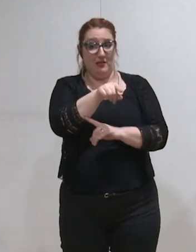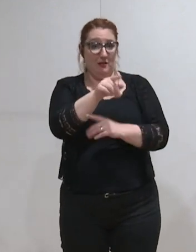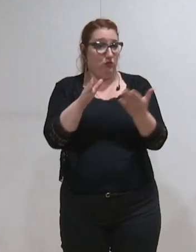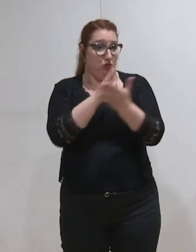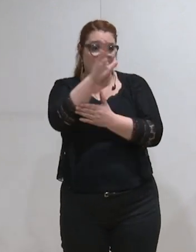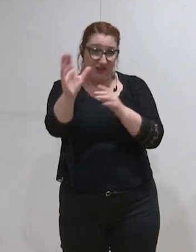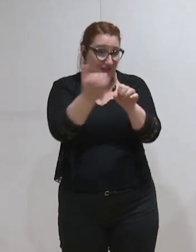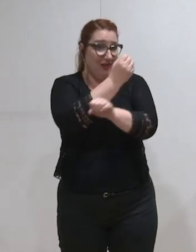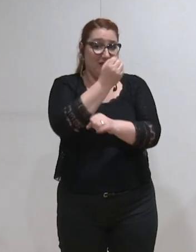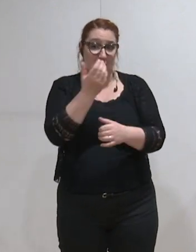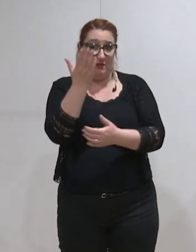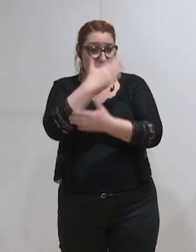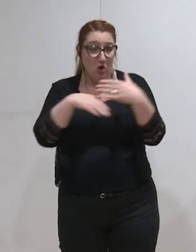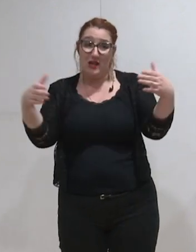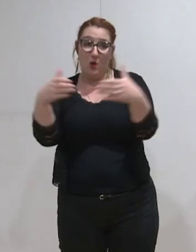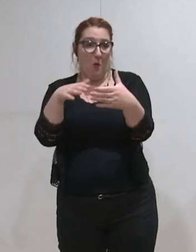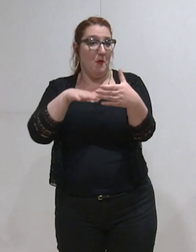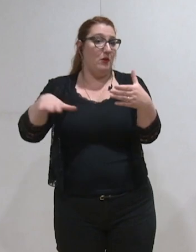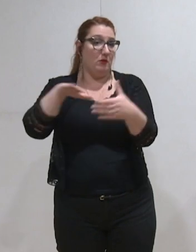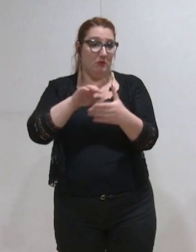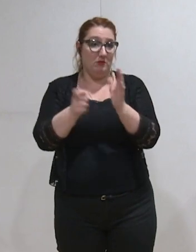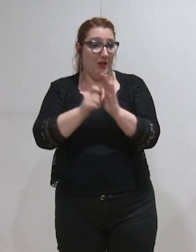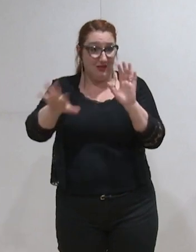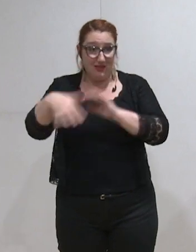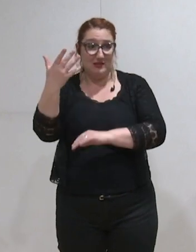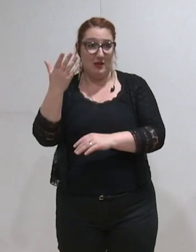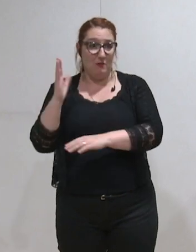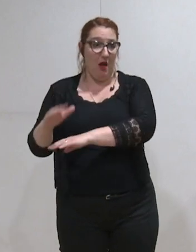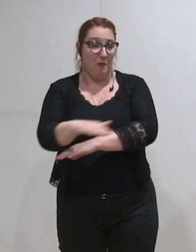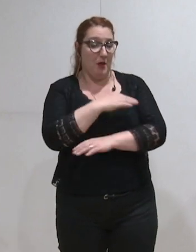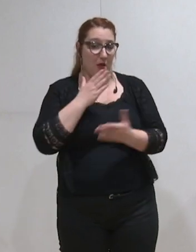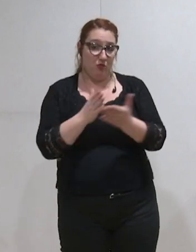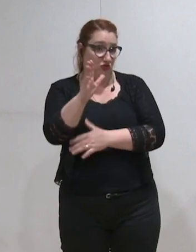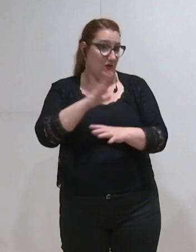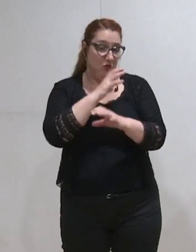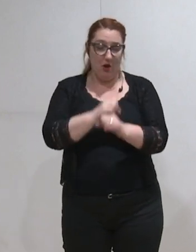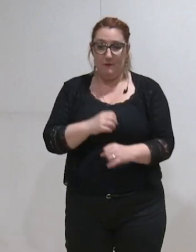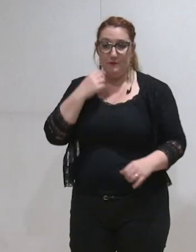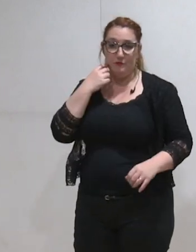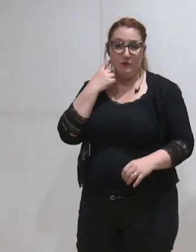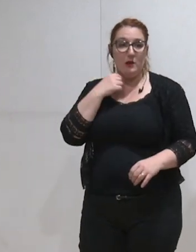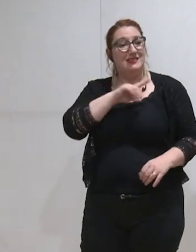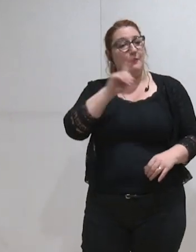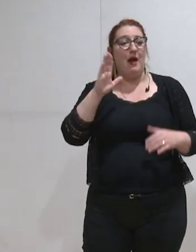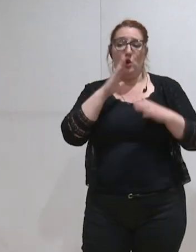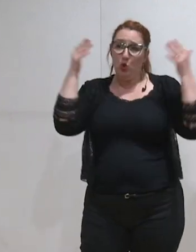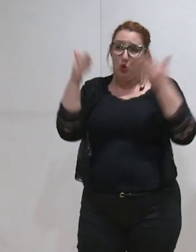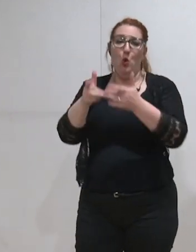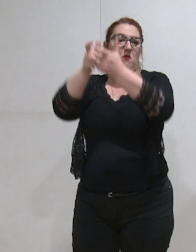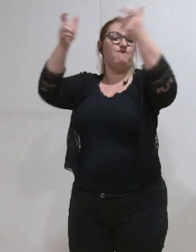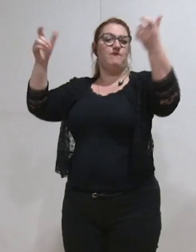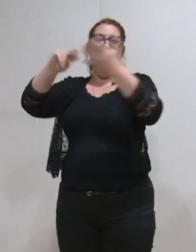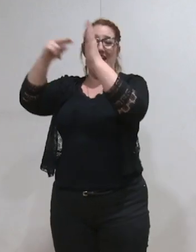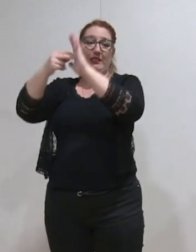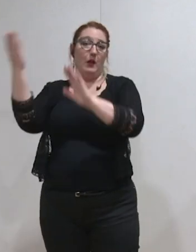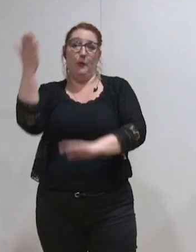projet dans un consortium lors du 15e appel à projet voilà il n'y a pas que des entreprises de de high-tech